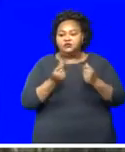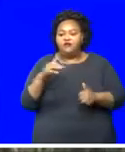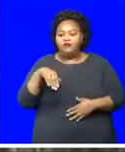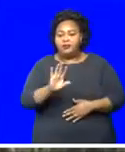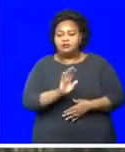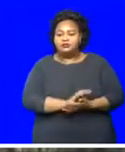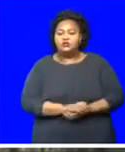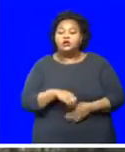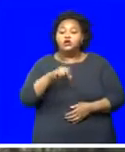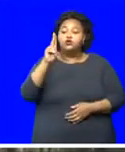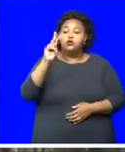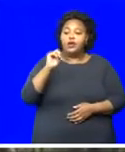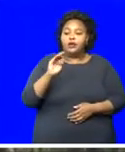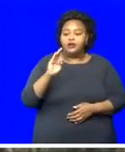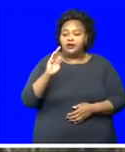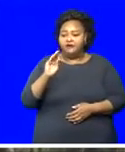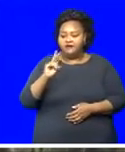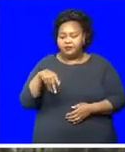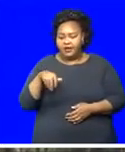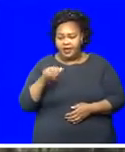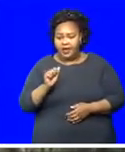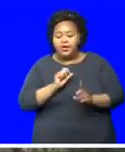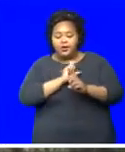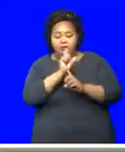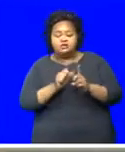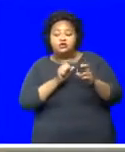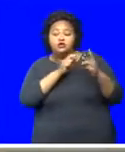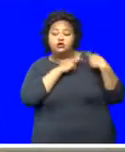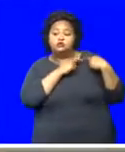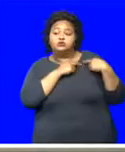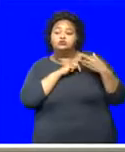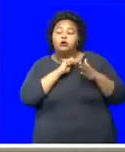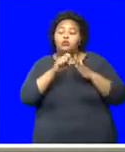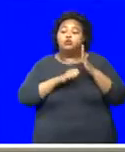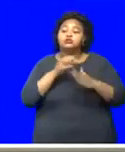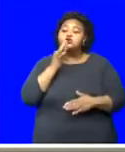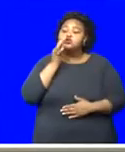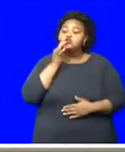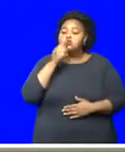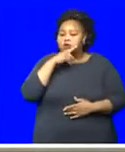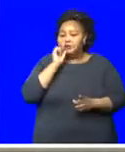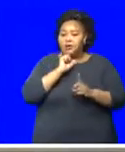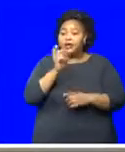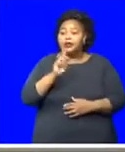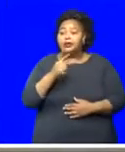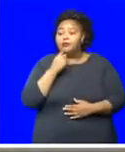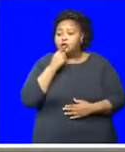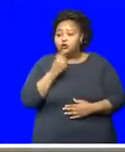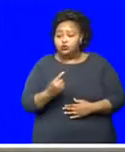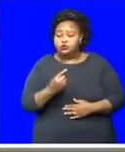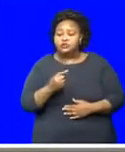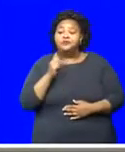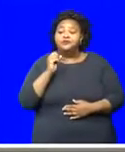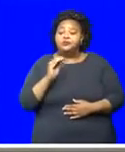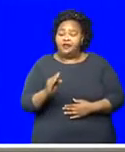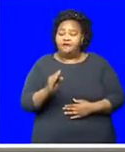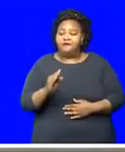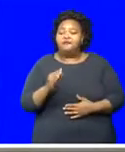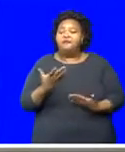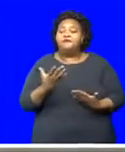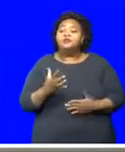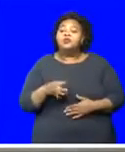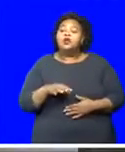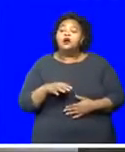tebamfula basha ka UNFPA uthi linengile sivese maswati bamfula basha live lingathuthuka uma linganaka intuthuko